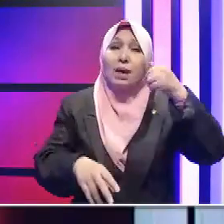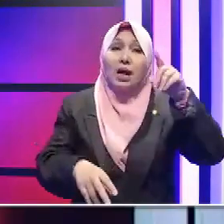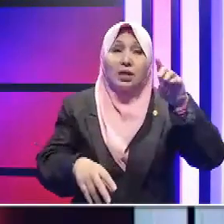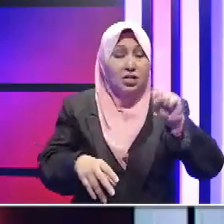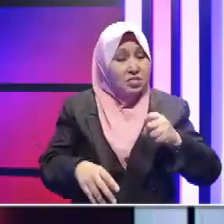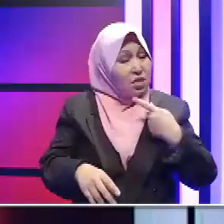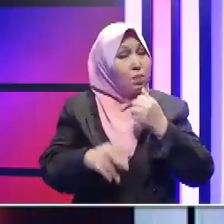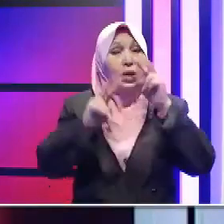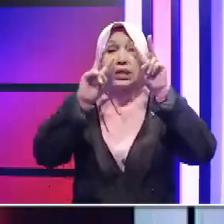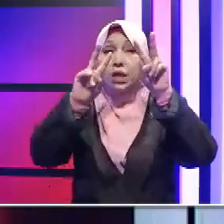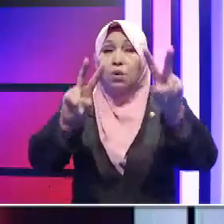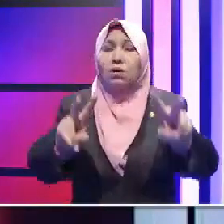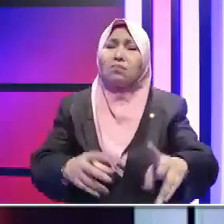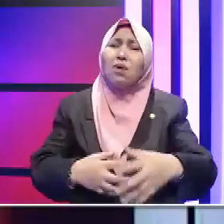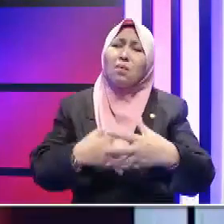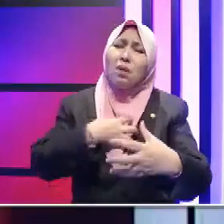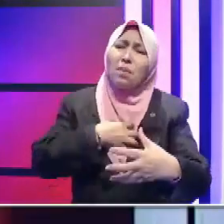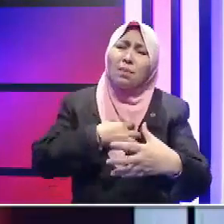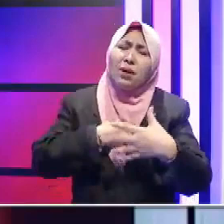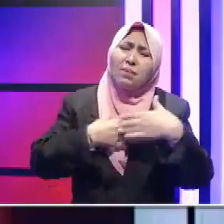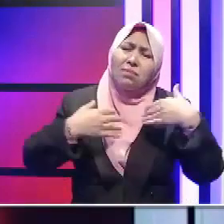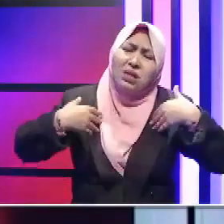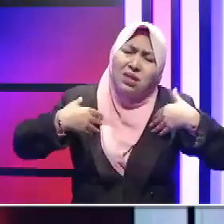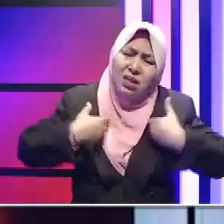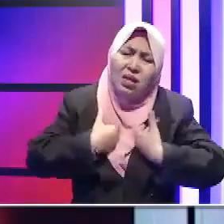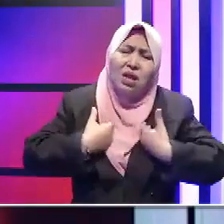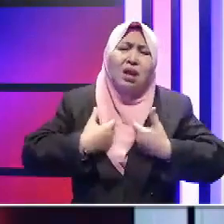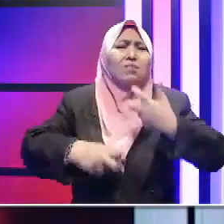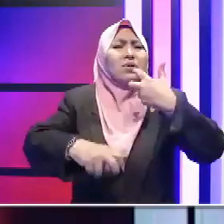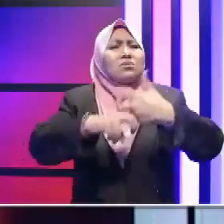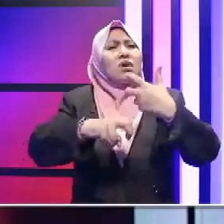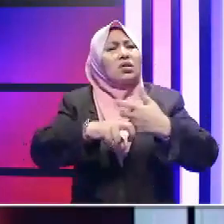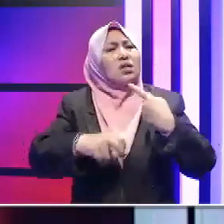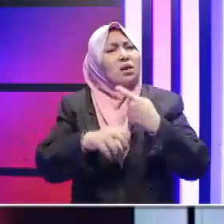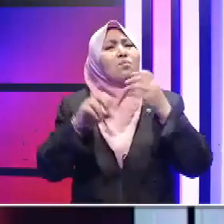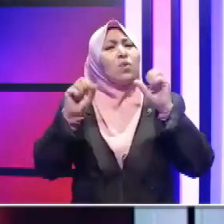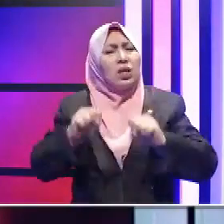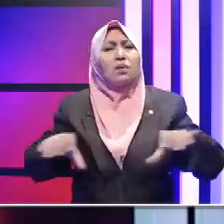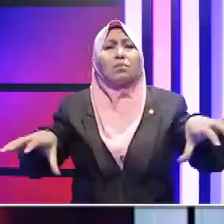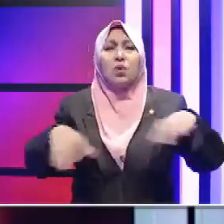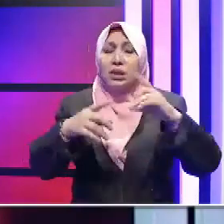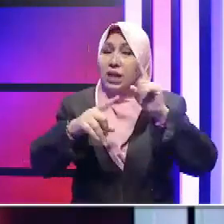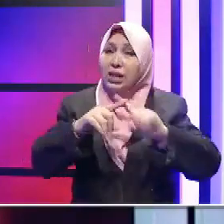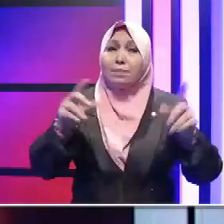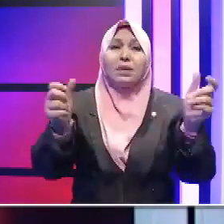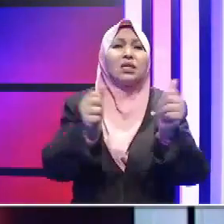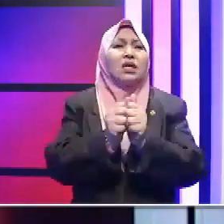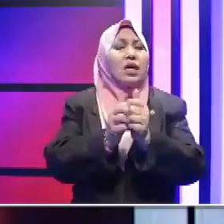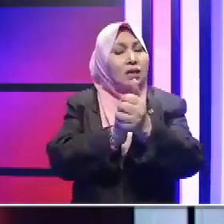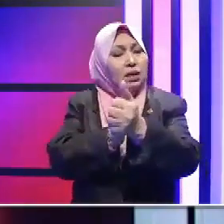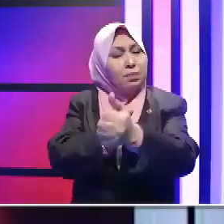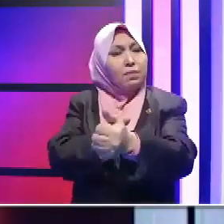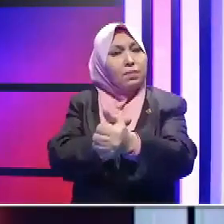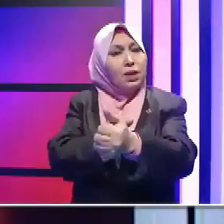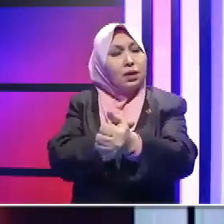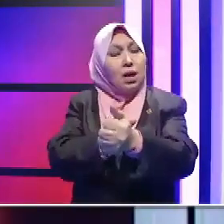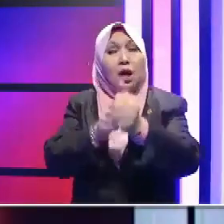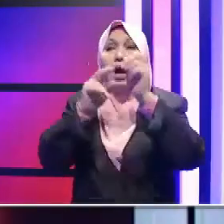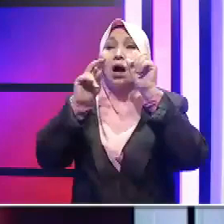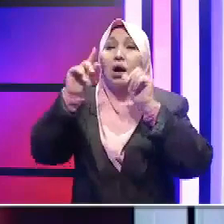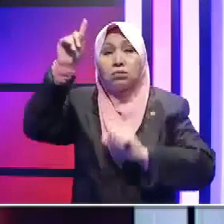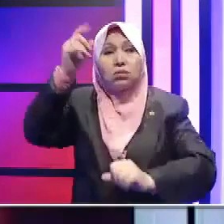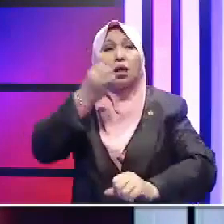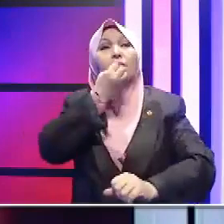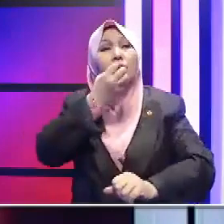perhatikan disini keluh kesah dalam kepenatan kita dalam kesukaran City boleh kita lakukan tetapi dengan dibimbing tengok tadi Obat Anda